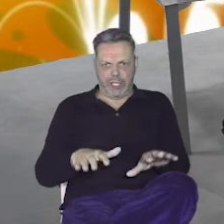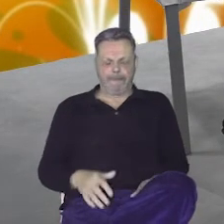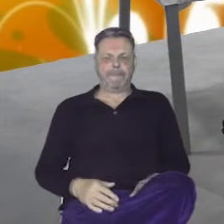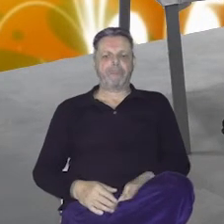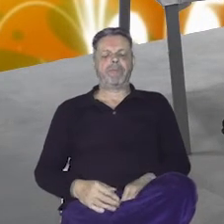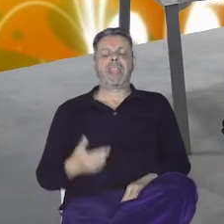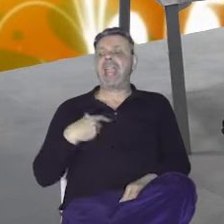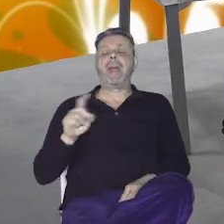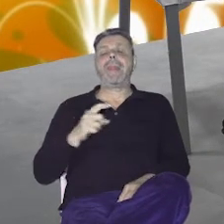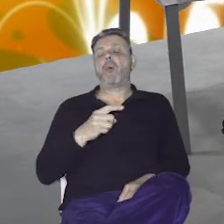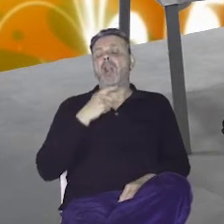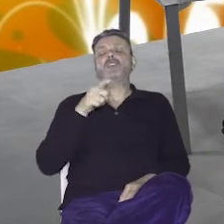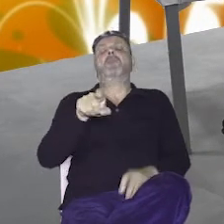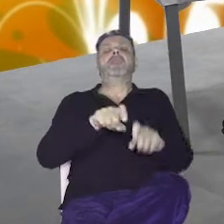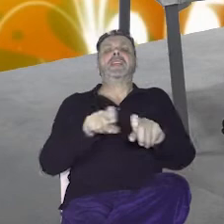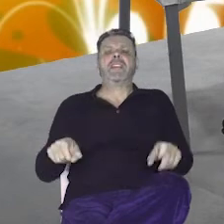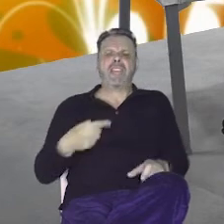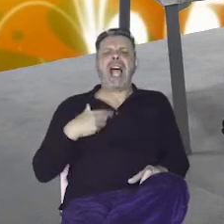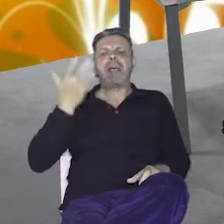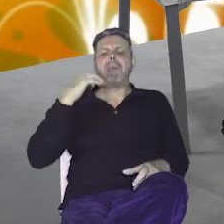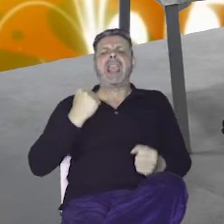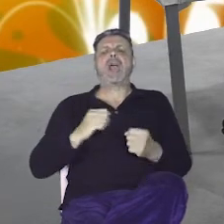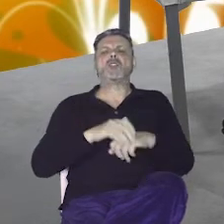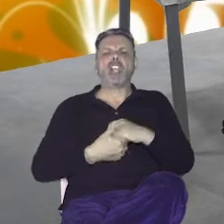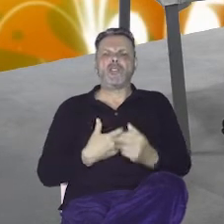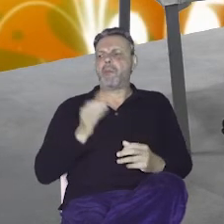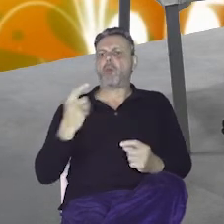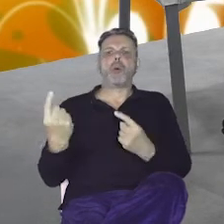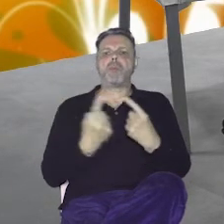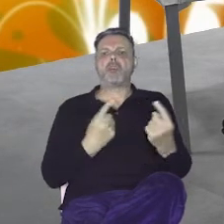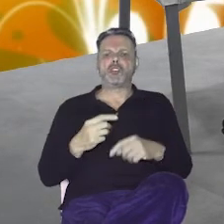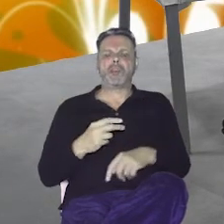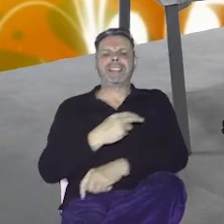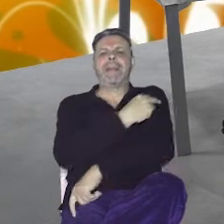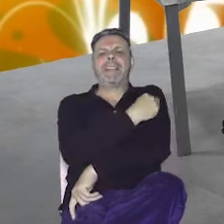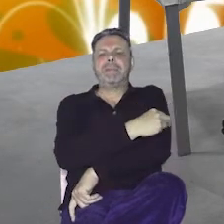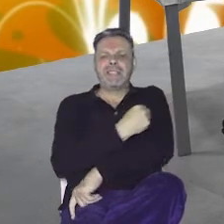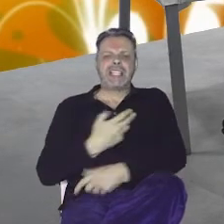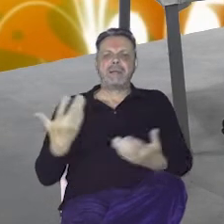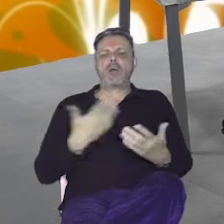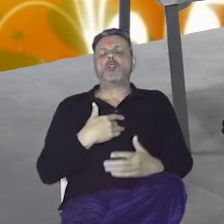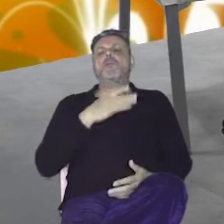mogu kriviti, evo iskreno, ja sam bila jako zadovoljna i u jako dobrim odnosima sa medicinskim sestrama koje su u mojoj